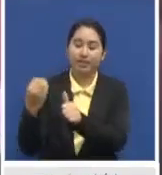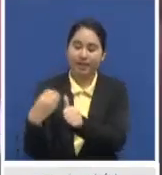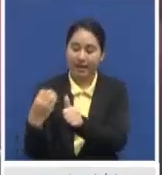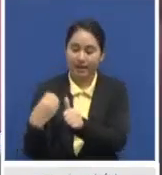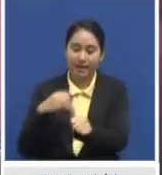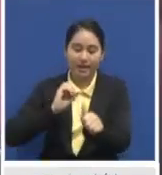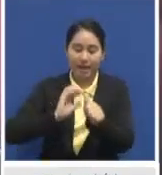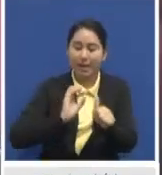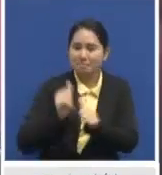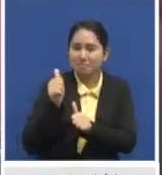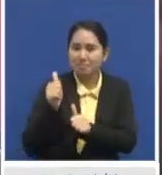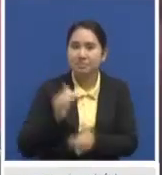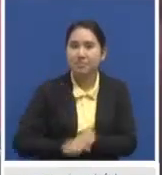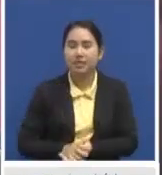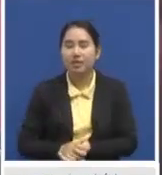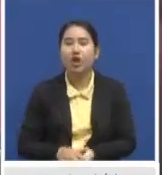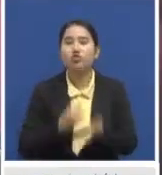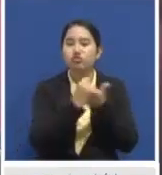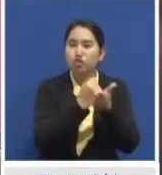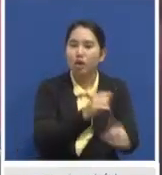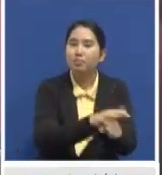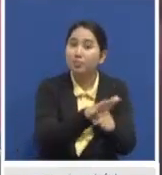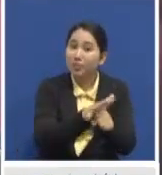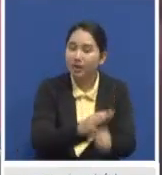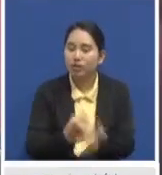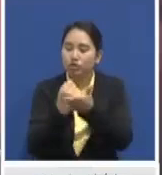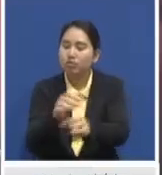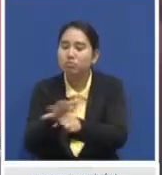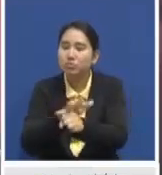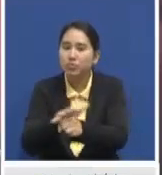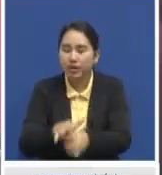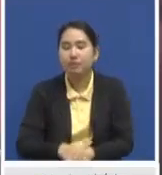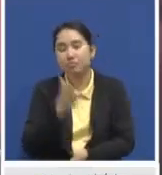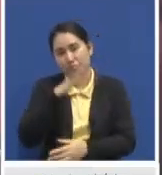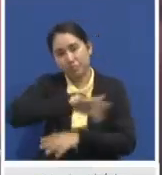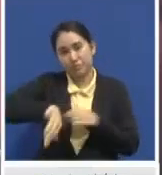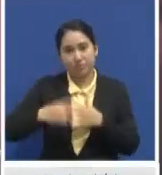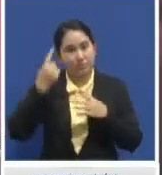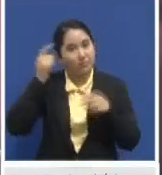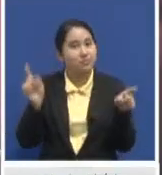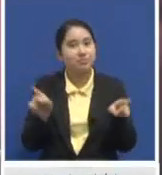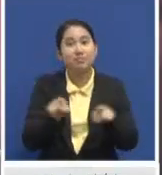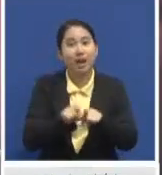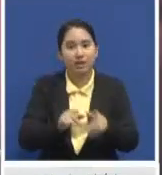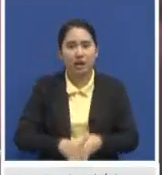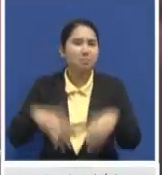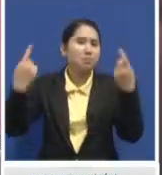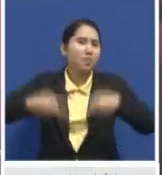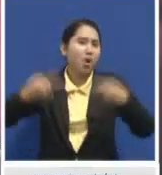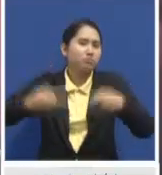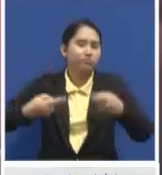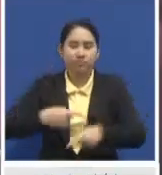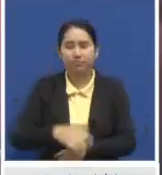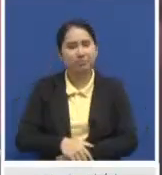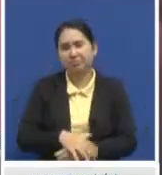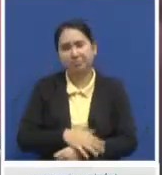ม่ซื้ออันนี้มากๆเอาไปช่วยน้นมากๆช่วยน้ำมากๆทุกคนก็เห็นตรงกัน ผมว่าไม่เห็นต้องทะเลาะกันเลยดิท่าน